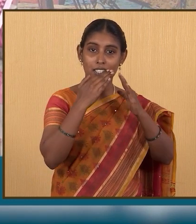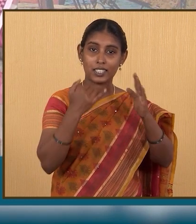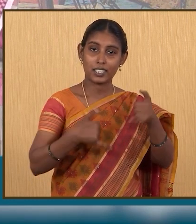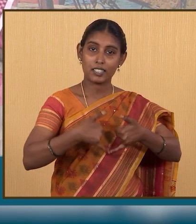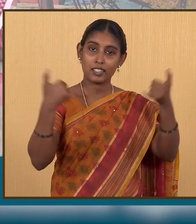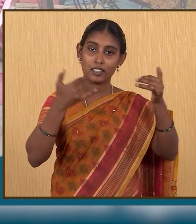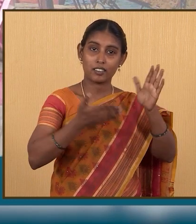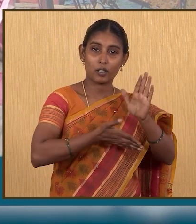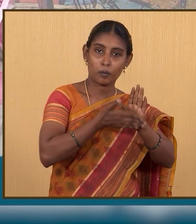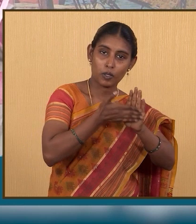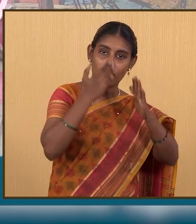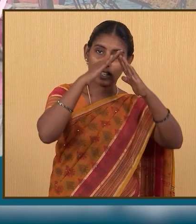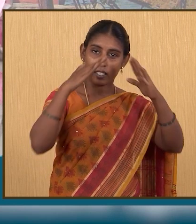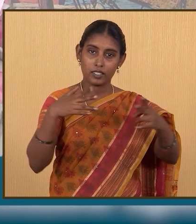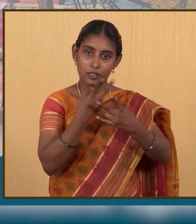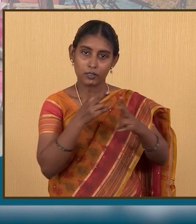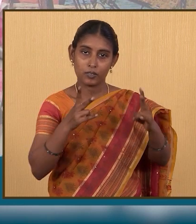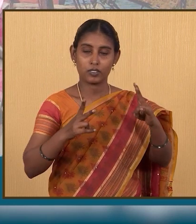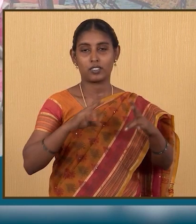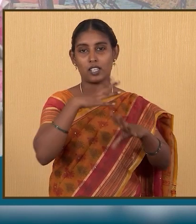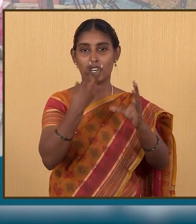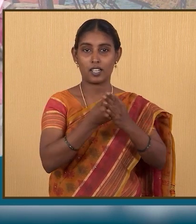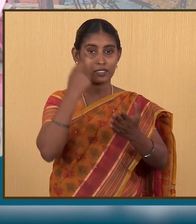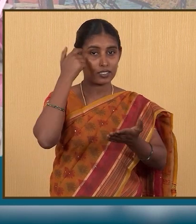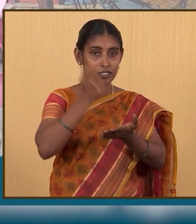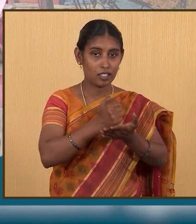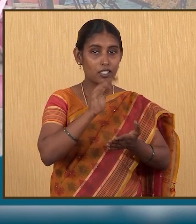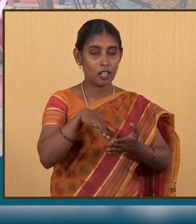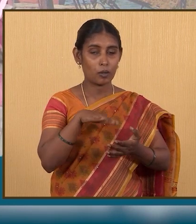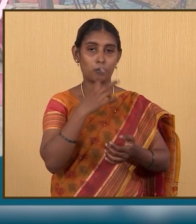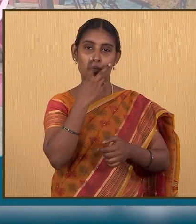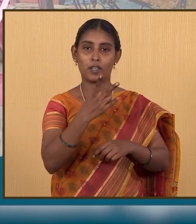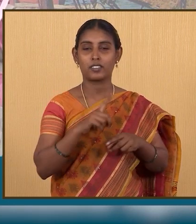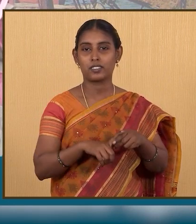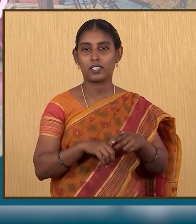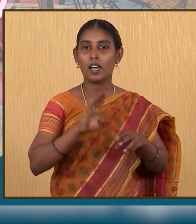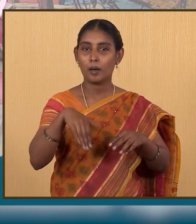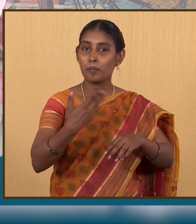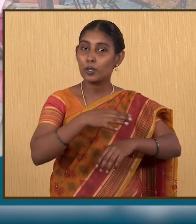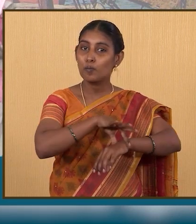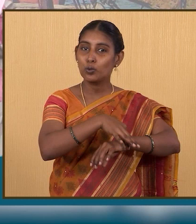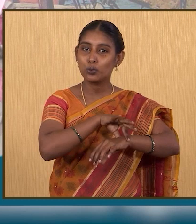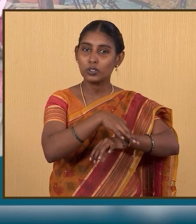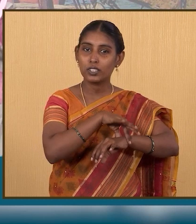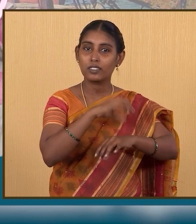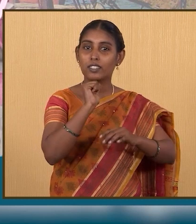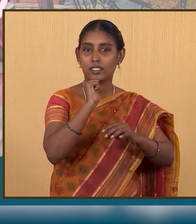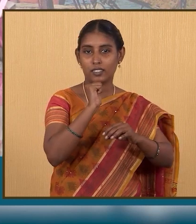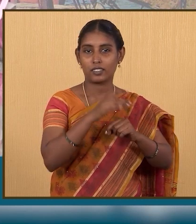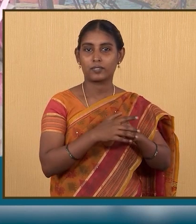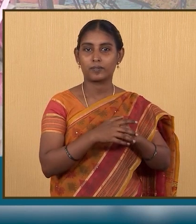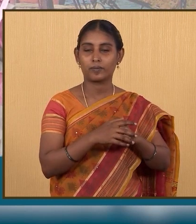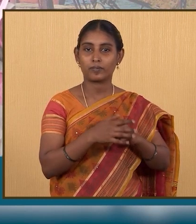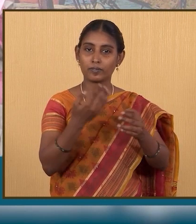இந்திய கட்டிடக்கலையோட கலை அம்சமும் தொழில்நுட்பமும் எப்படி நமக்கு சான்றுகளாக இருந்தது அப்படின்னு பார்த்தோம். அடுத்து